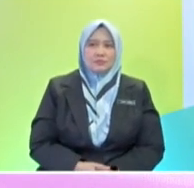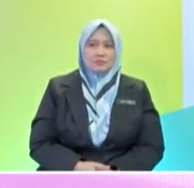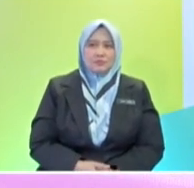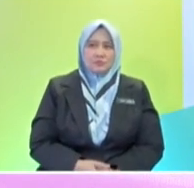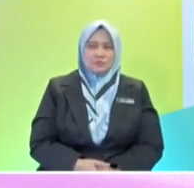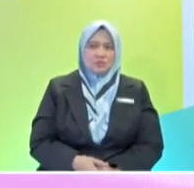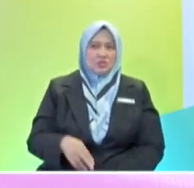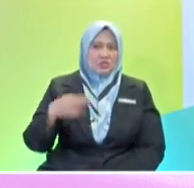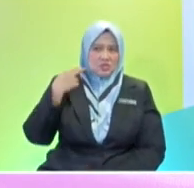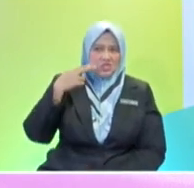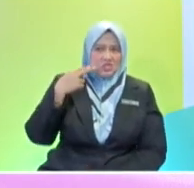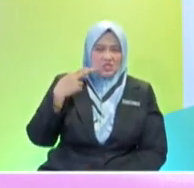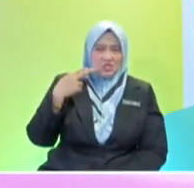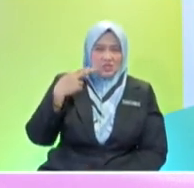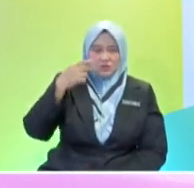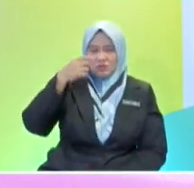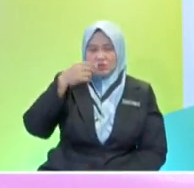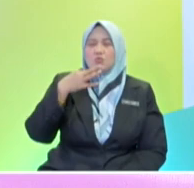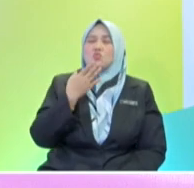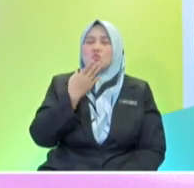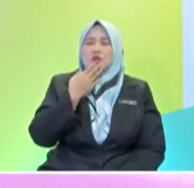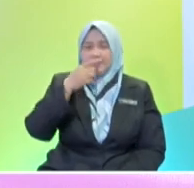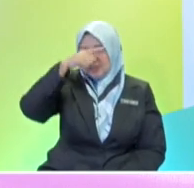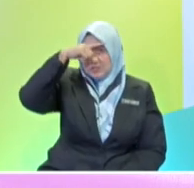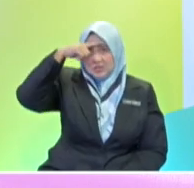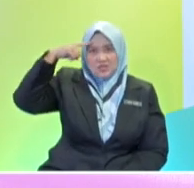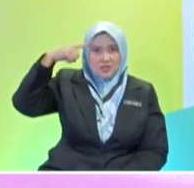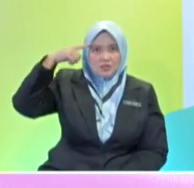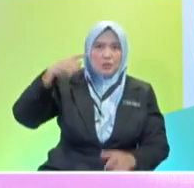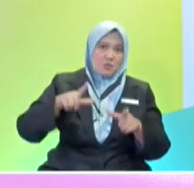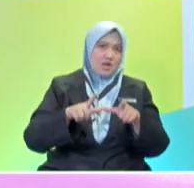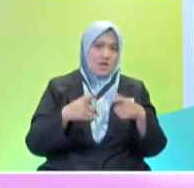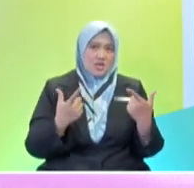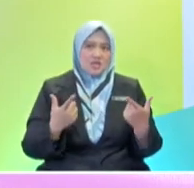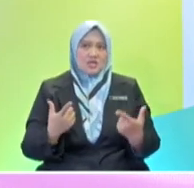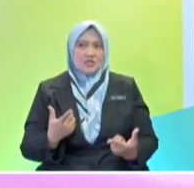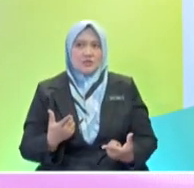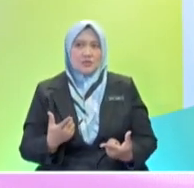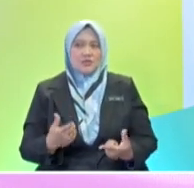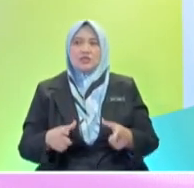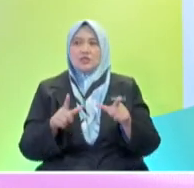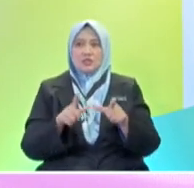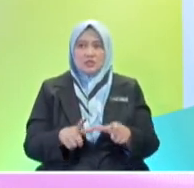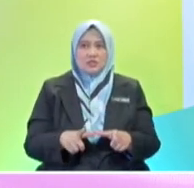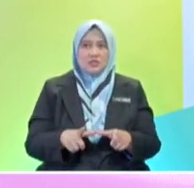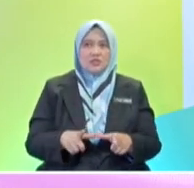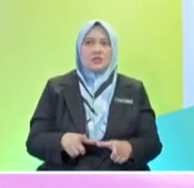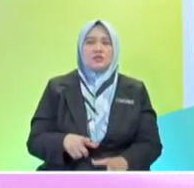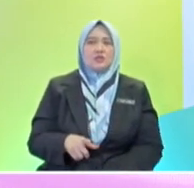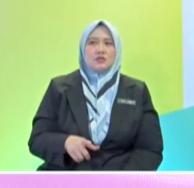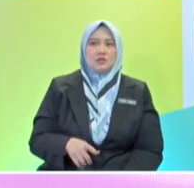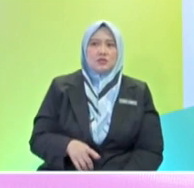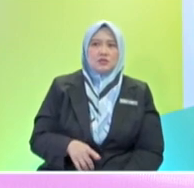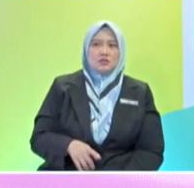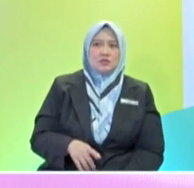tak kenalah pula kan cikgu? Sebab warnanya berbeza. Dia di atas sini. Baiklah. Wah,